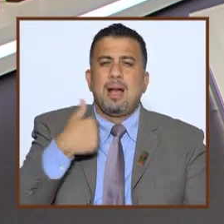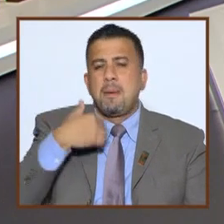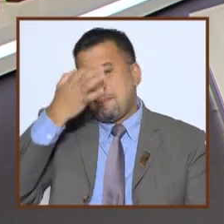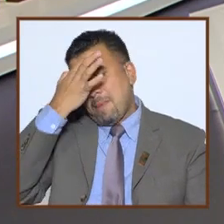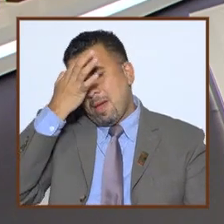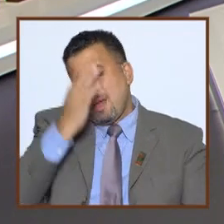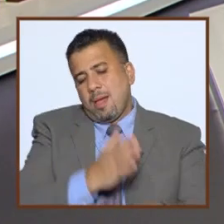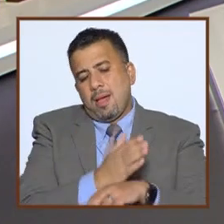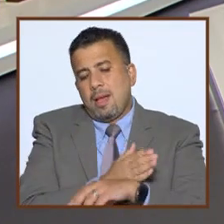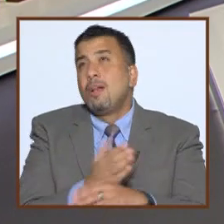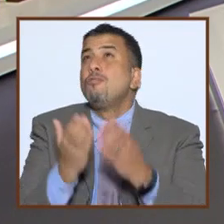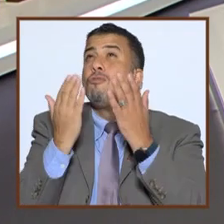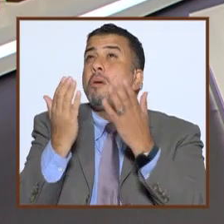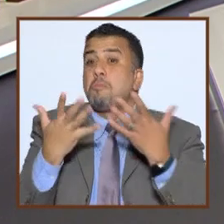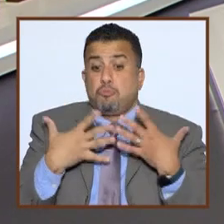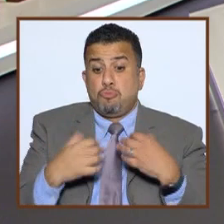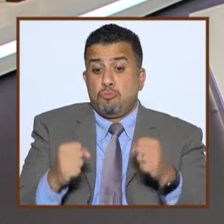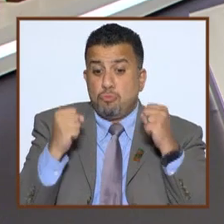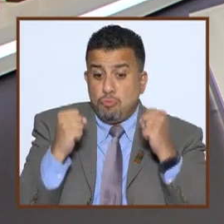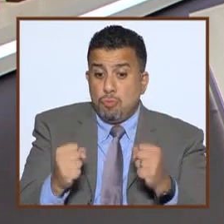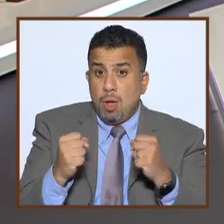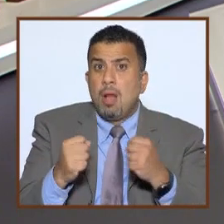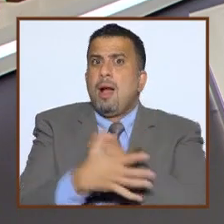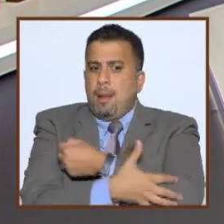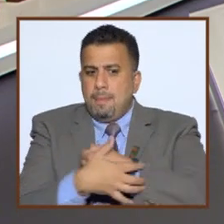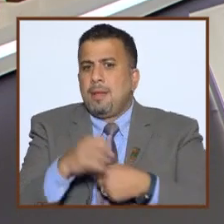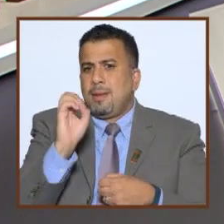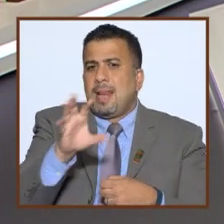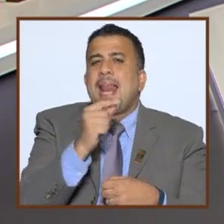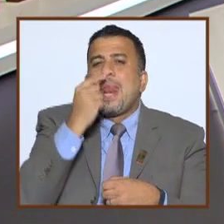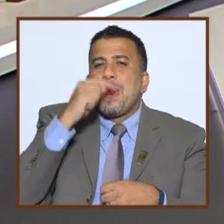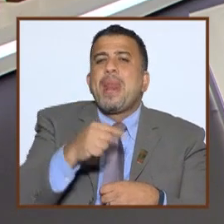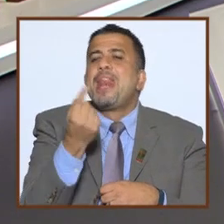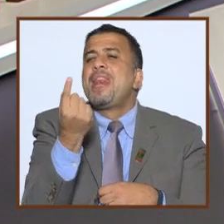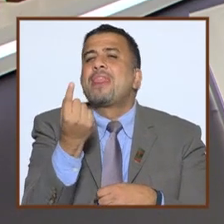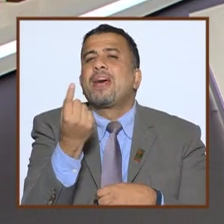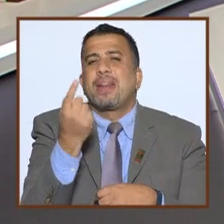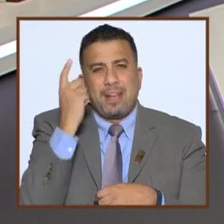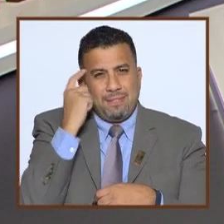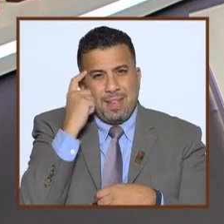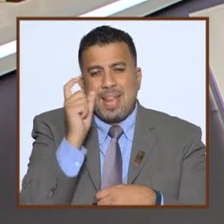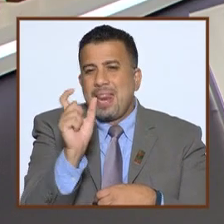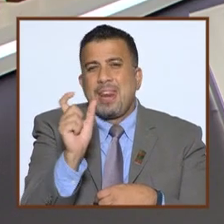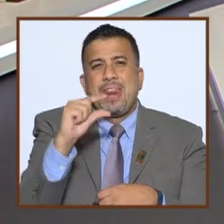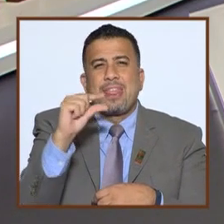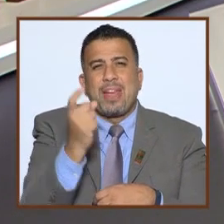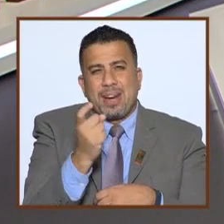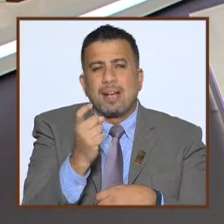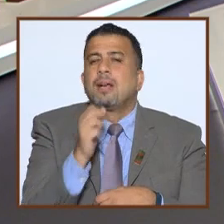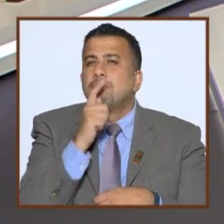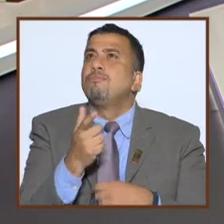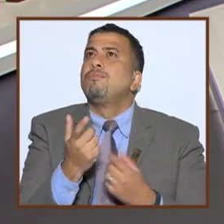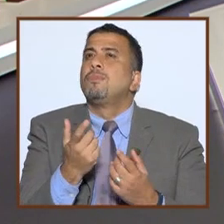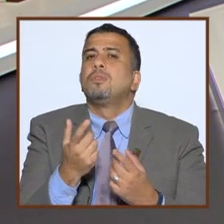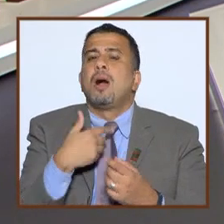الله سافعل كذا وكذا تقول طلعت النذر وانا ما شفت تماما يعني انما يعني بشكل خفيف وبعدين الحمد لله